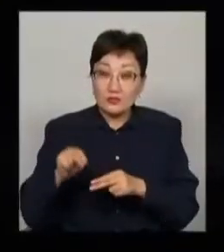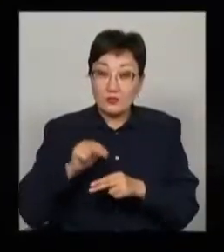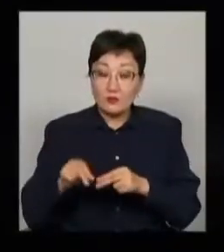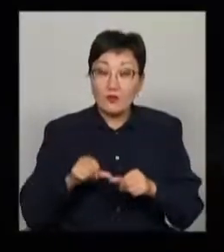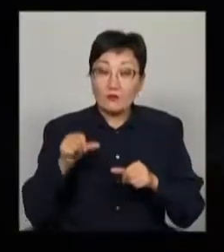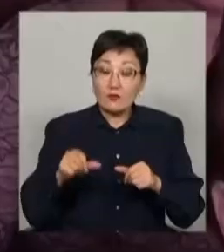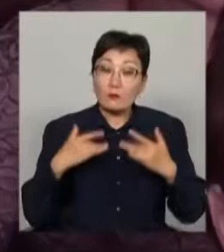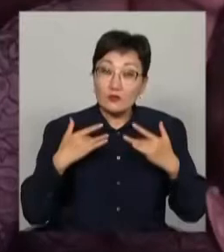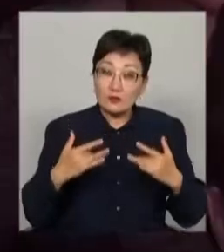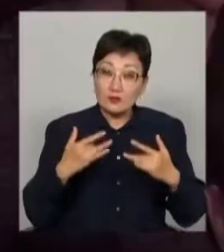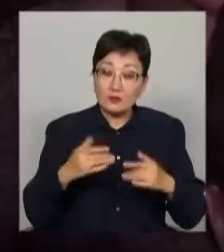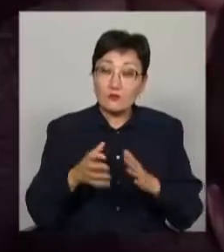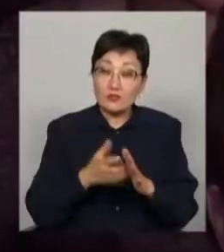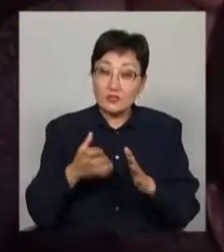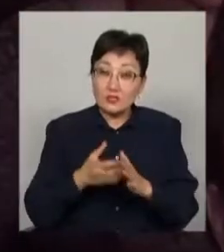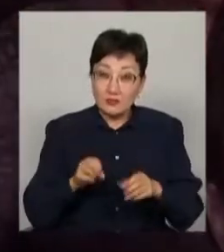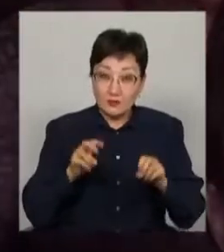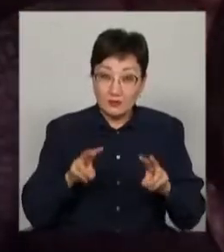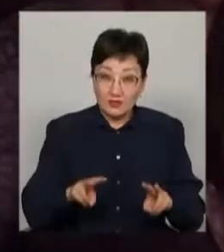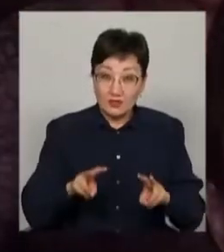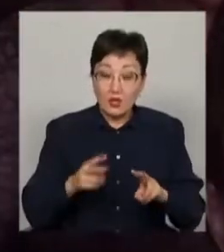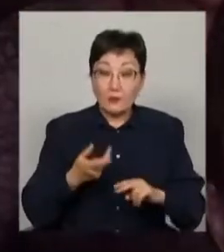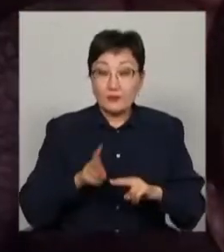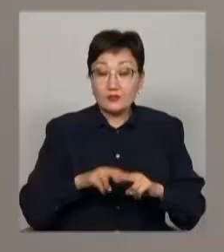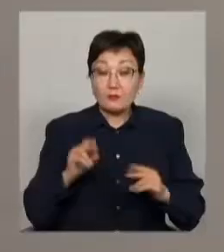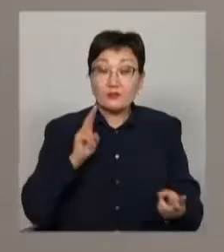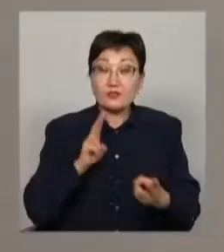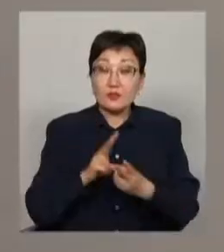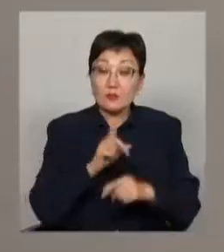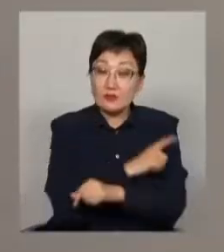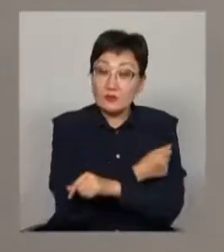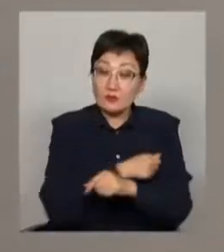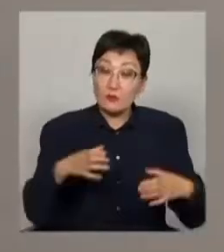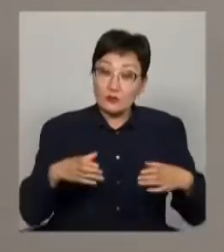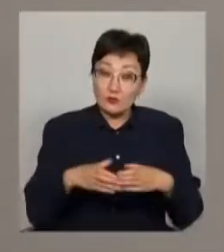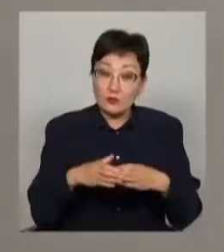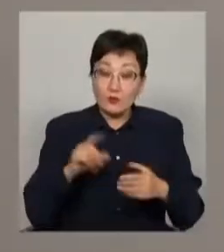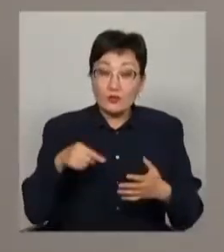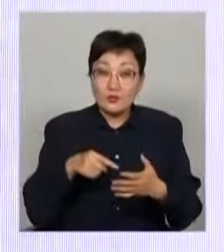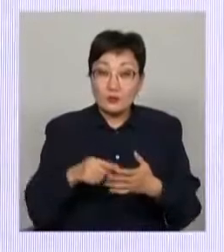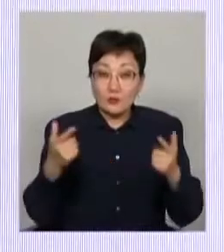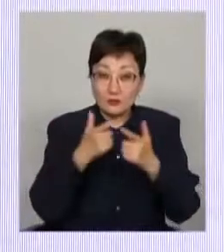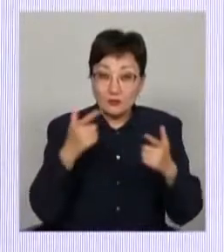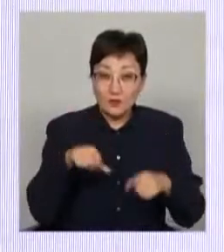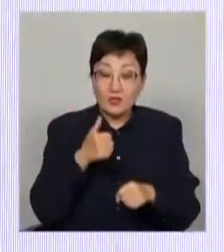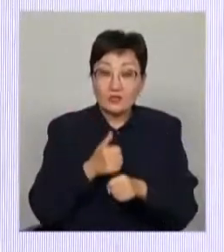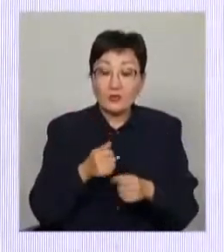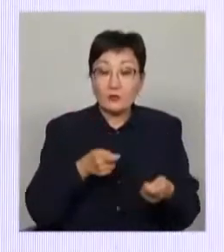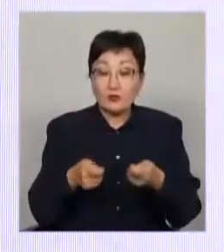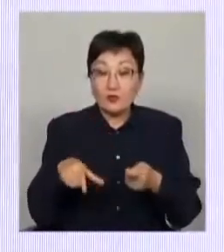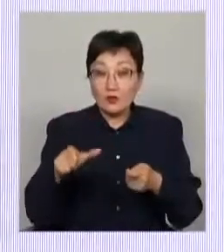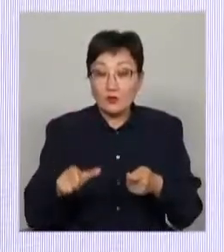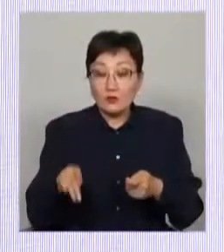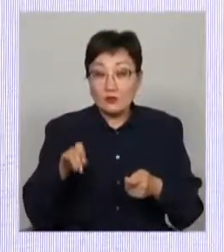особо востребованных и дефицитных специальностей. Об этом на встрече с медицинским сообществом города сообщил глава мегаполиса